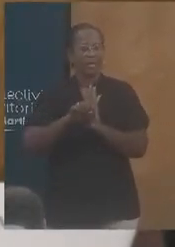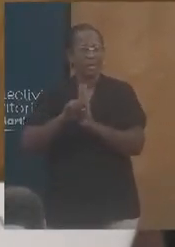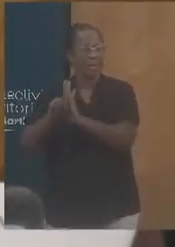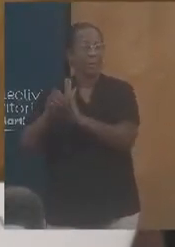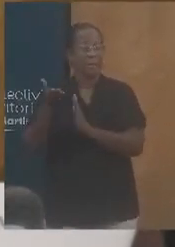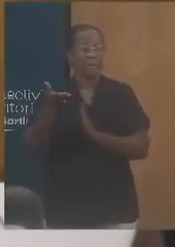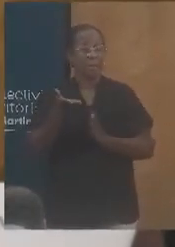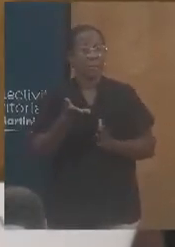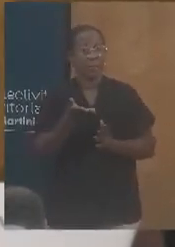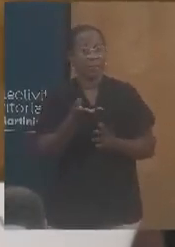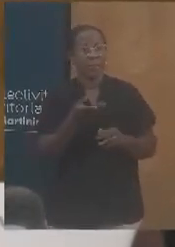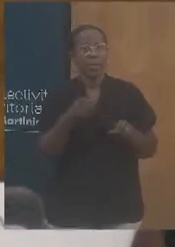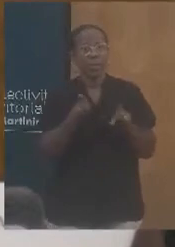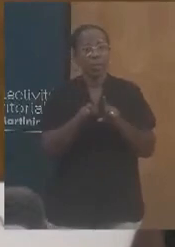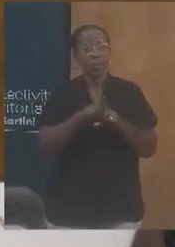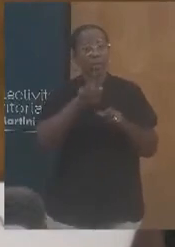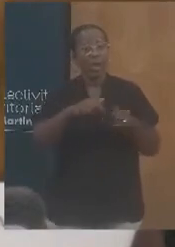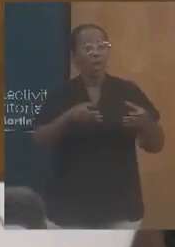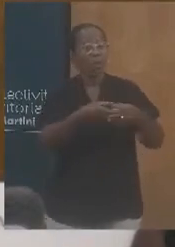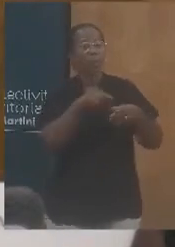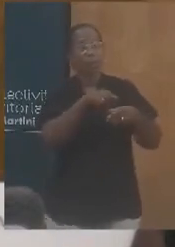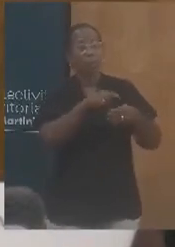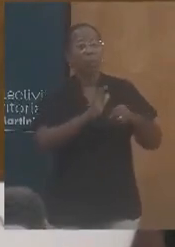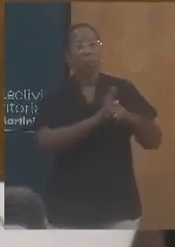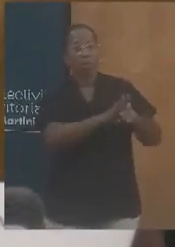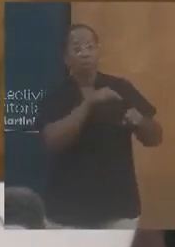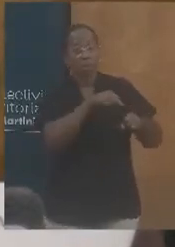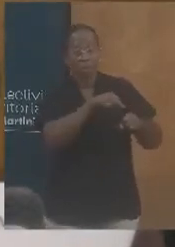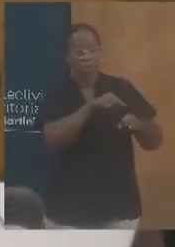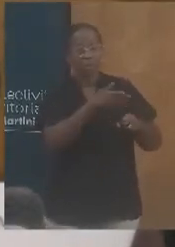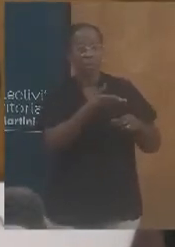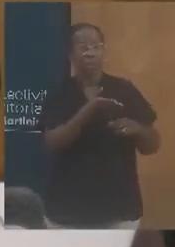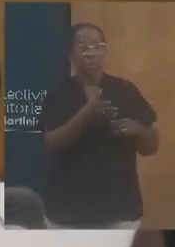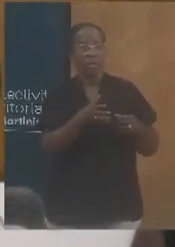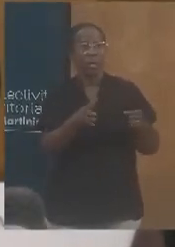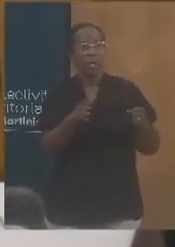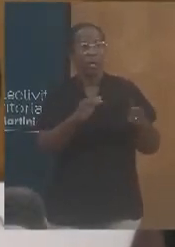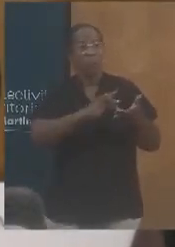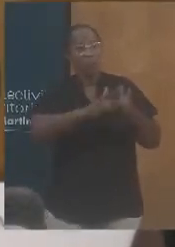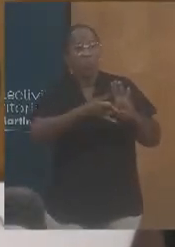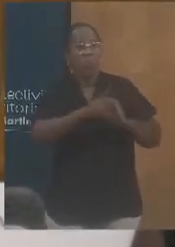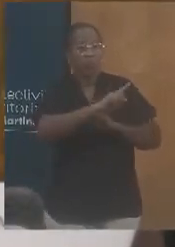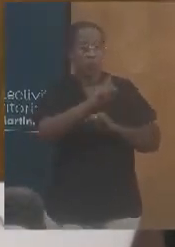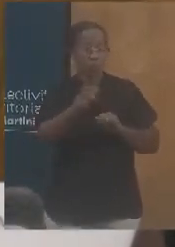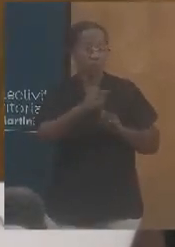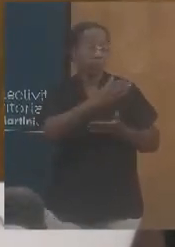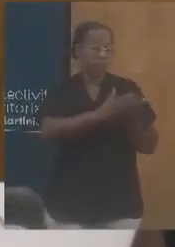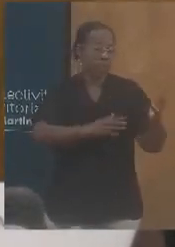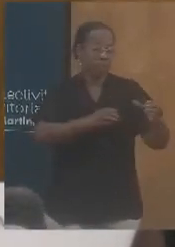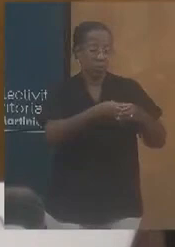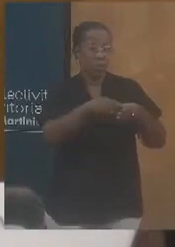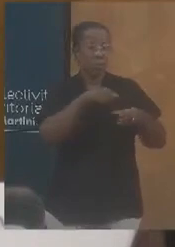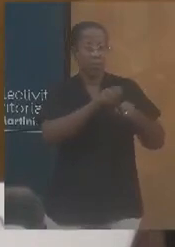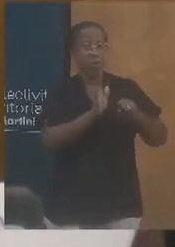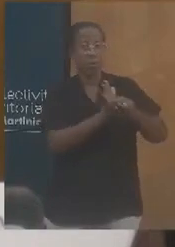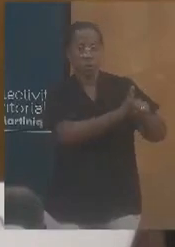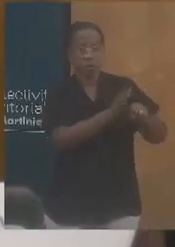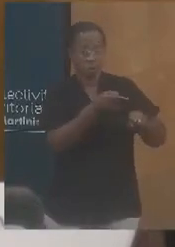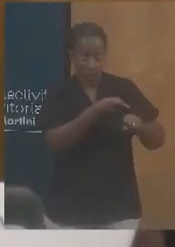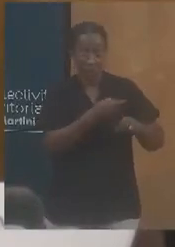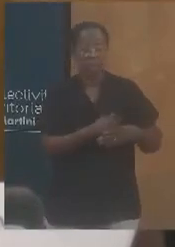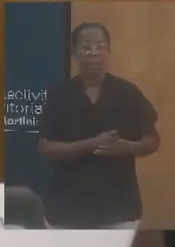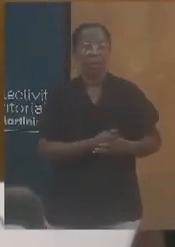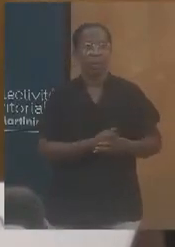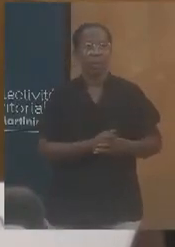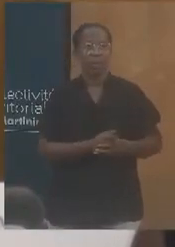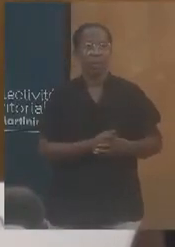il y a aussi une gauche qui est une gauche jacobine. Pas toute la gauche, mais une partie de la gauche est jacobine et ne veut pas